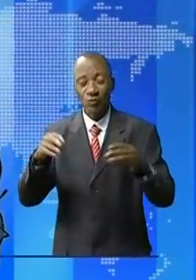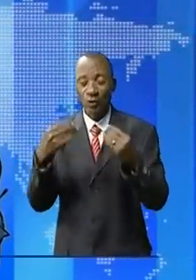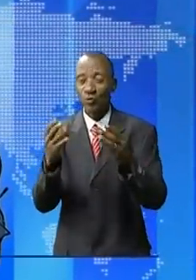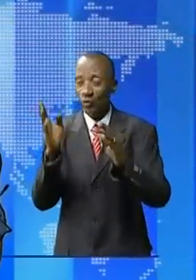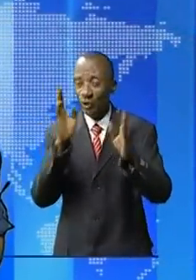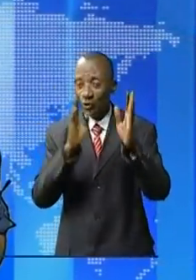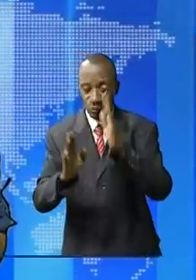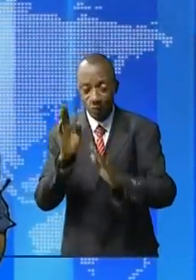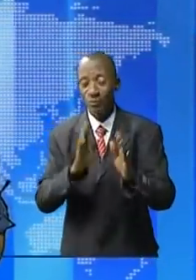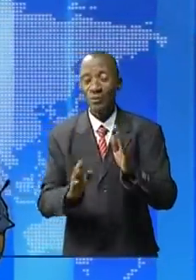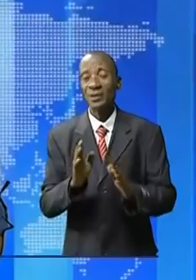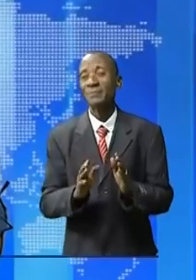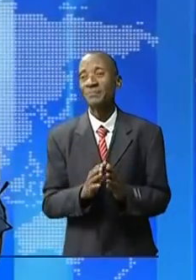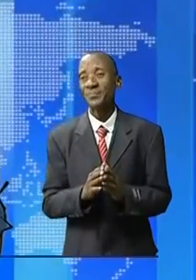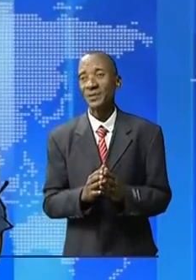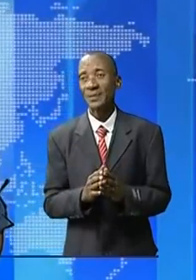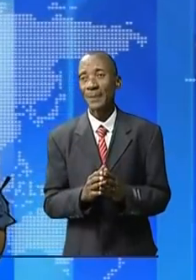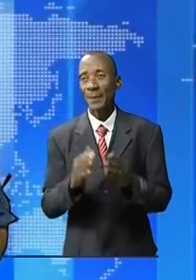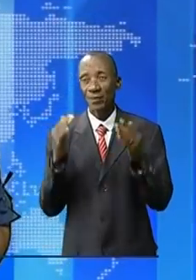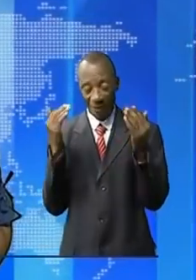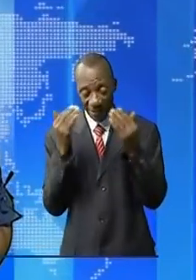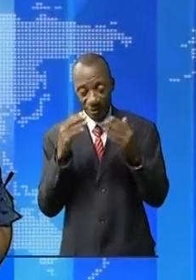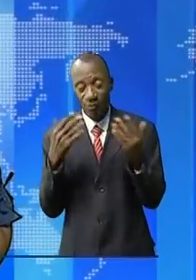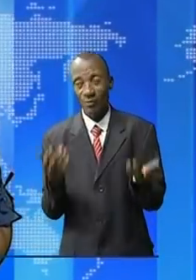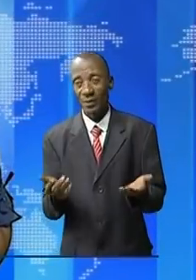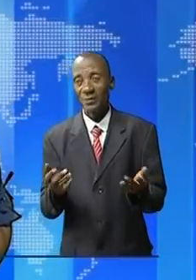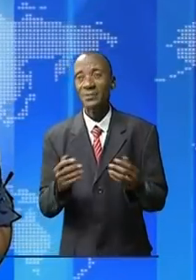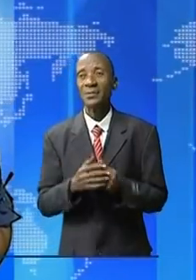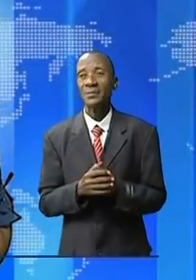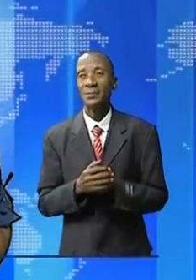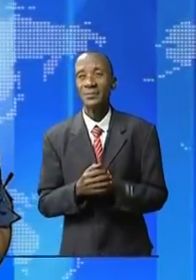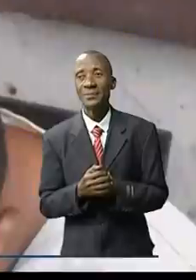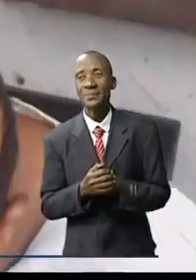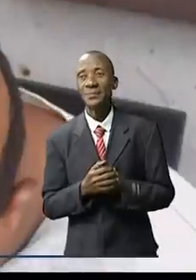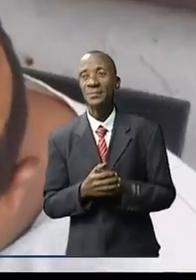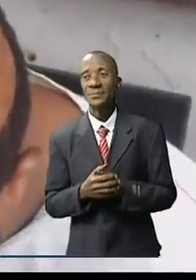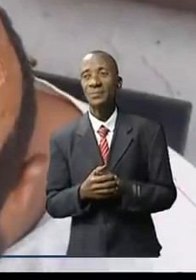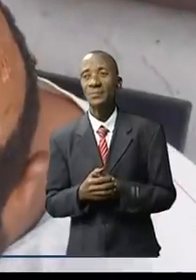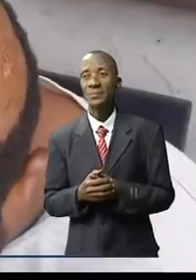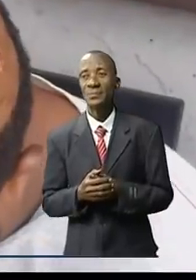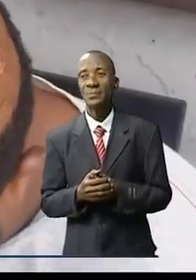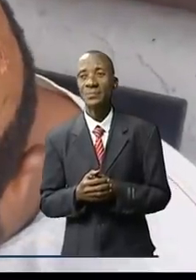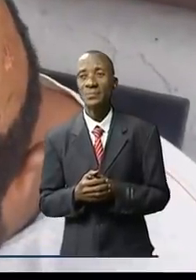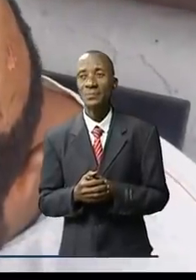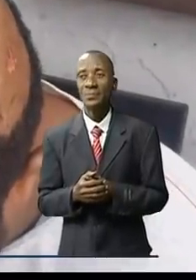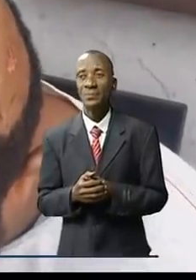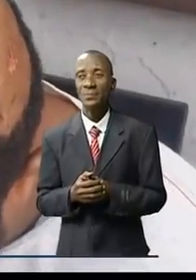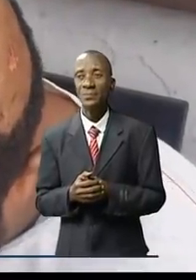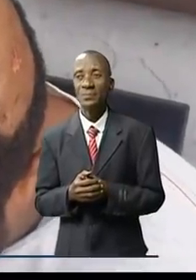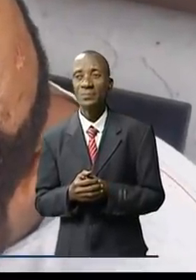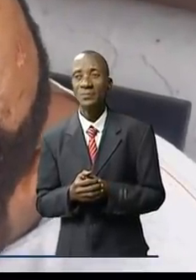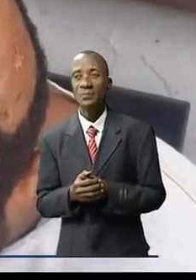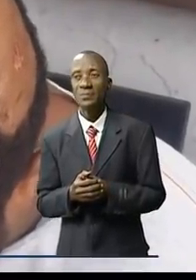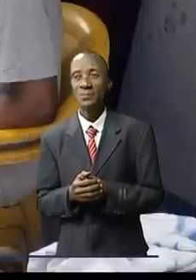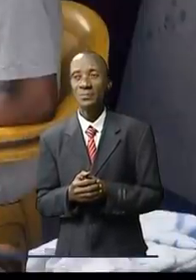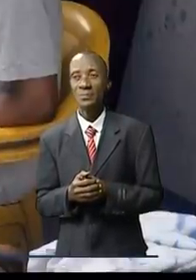un SOS de secours et sollicite la sécurisation de leur quartier. Ils ont failli perdre leur vie dans la nuit de